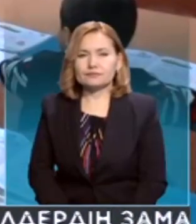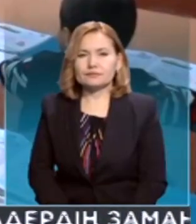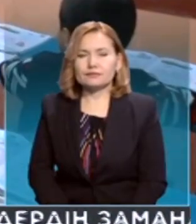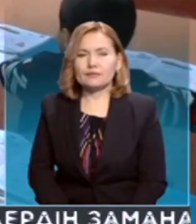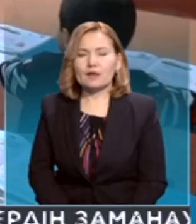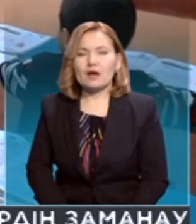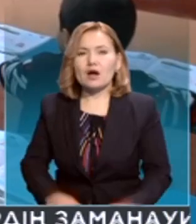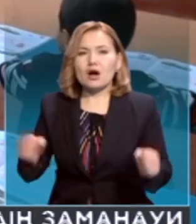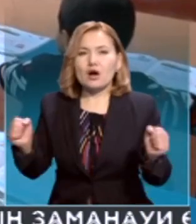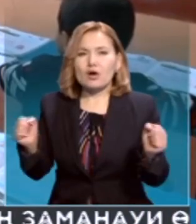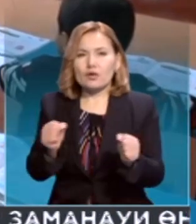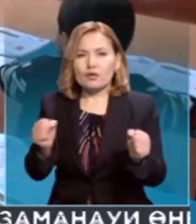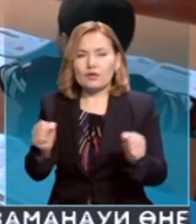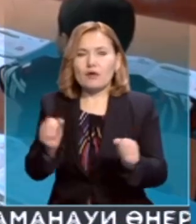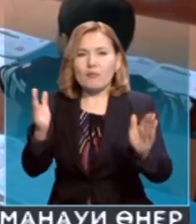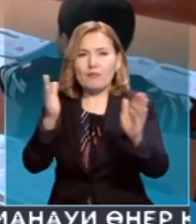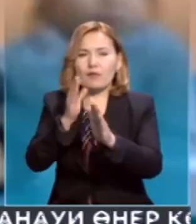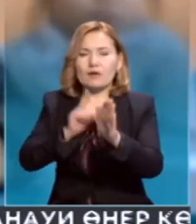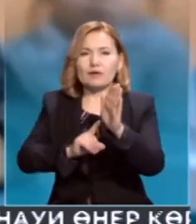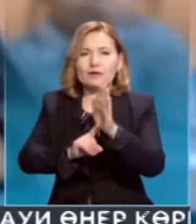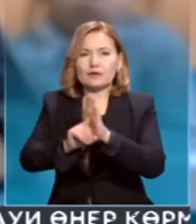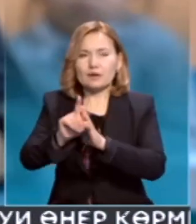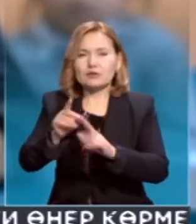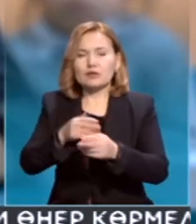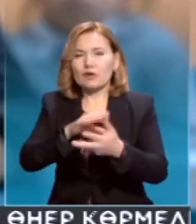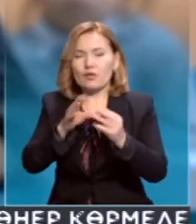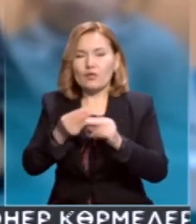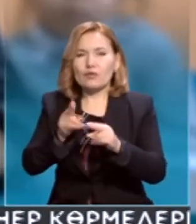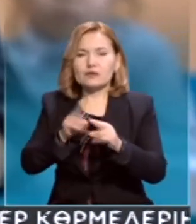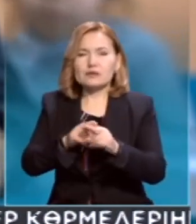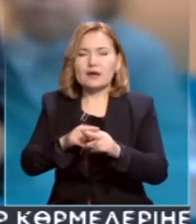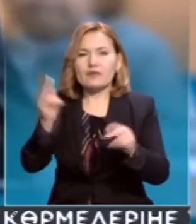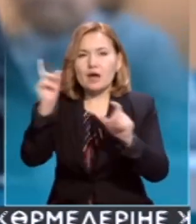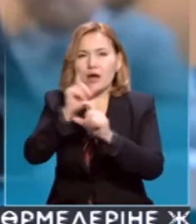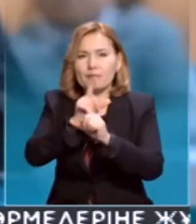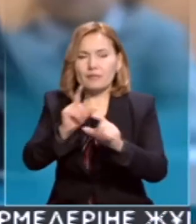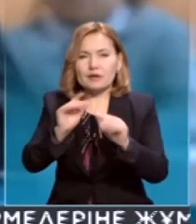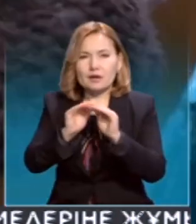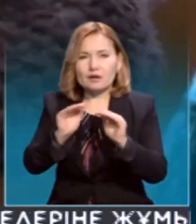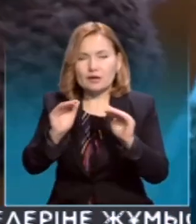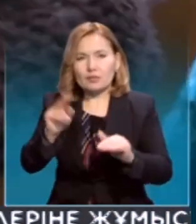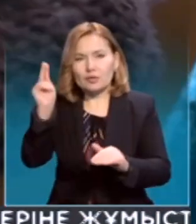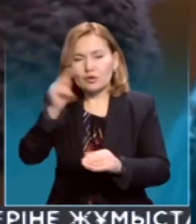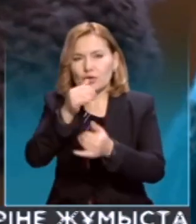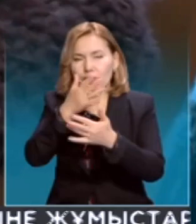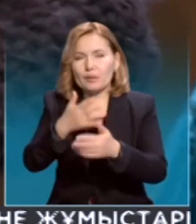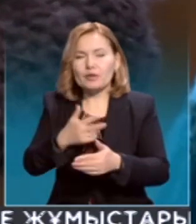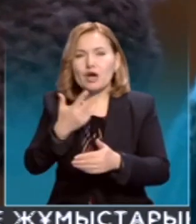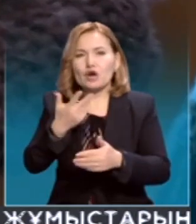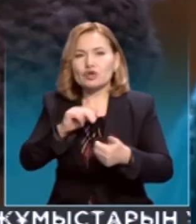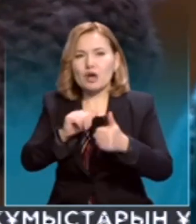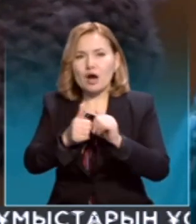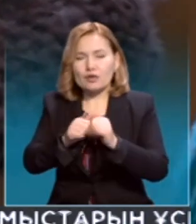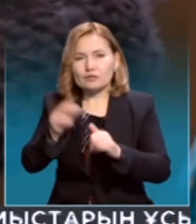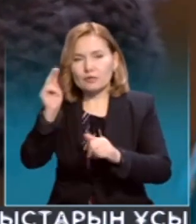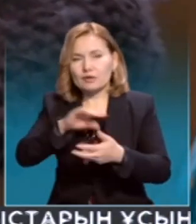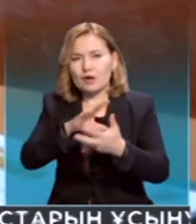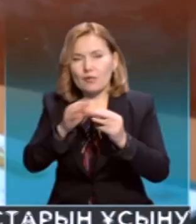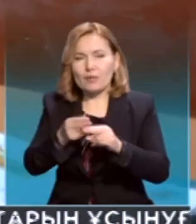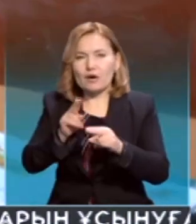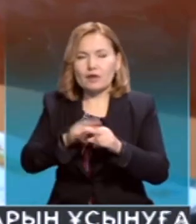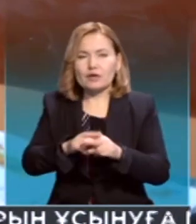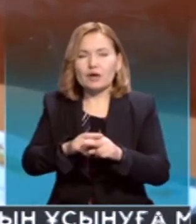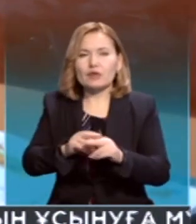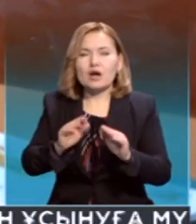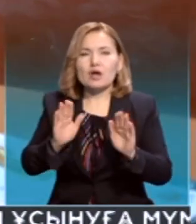Күн суытқалы сабақтан мән кетті. Балалар жаңа мектептен көшіп, ескі жатақханаға қайта келді. Содан бері үш ауысымда оқиды. Өйткені мұнда бар жоғы